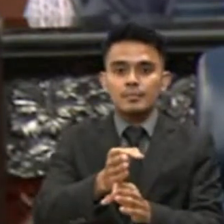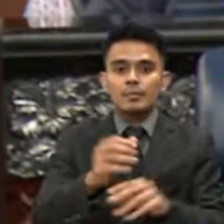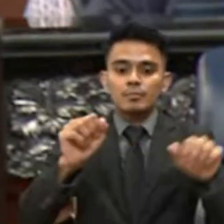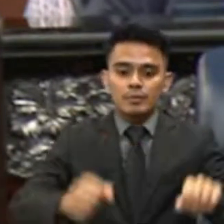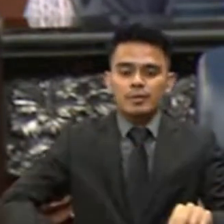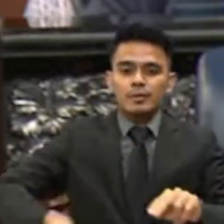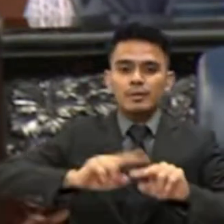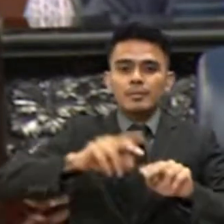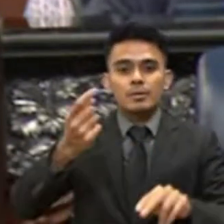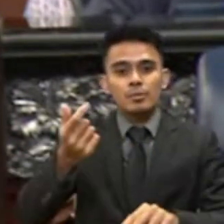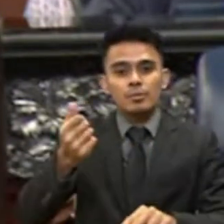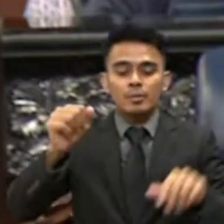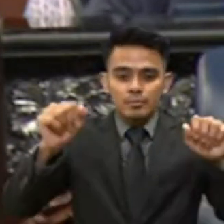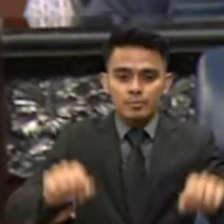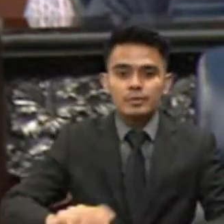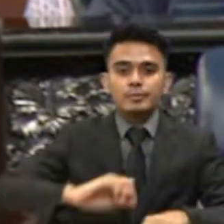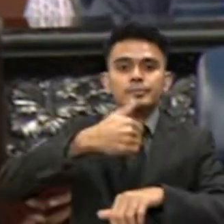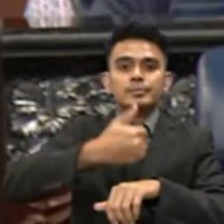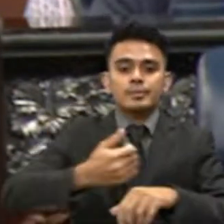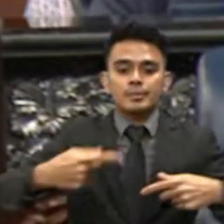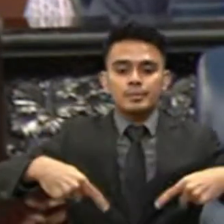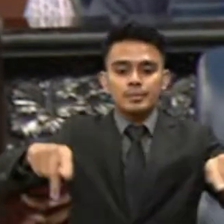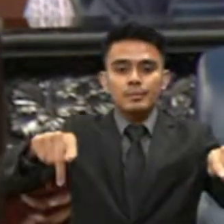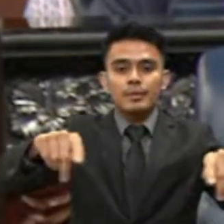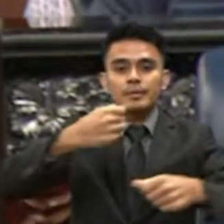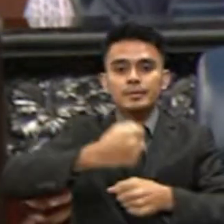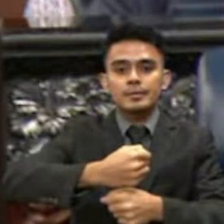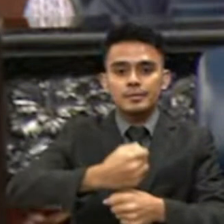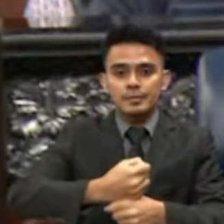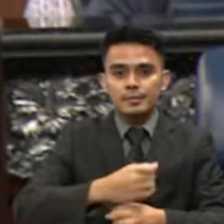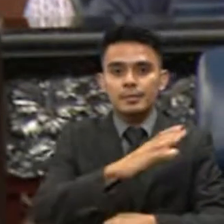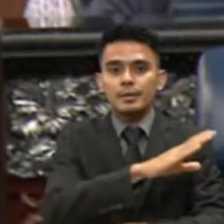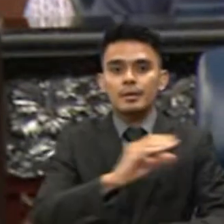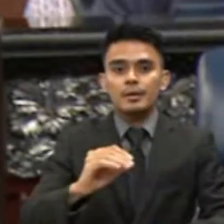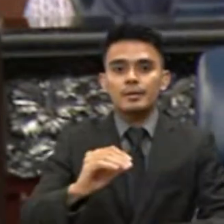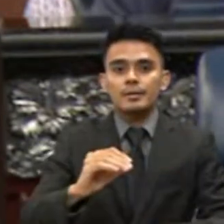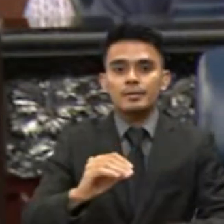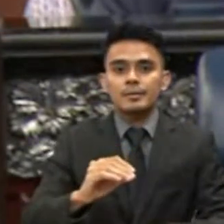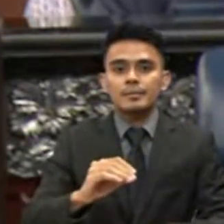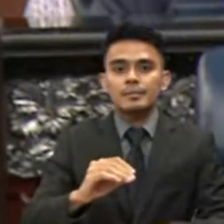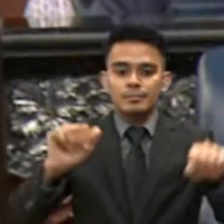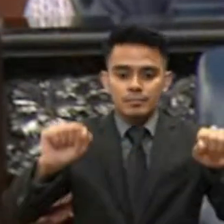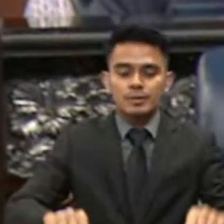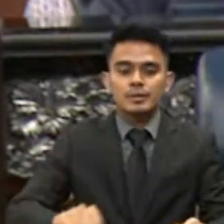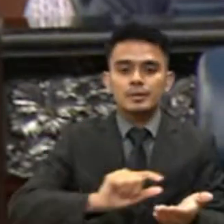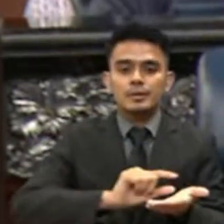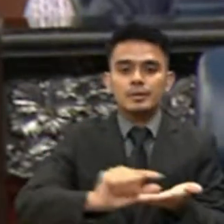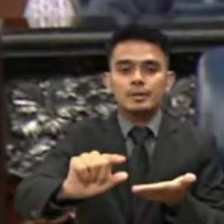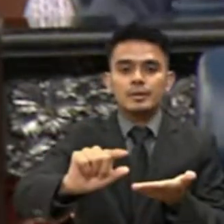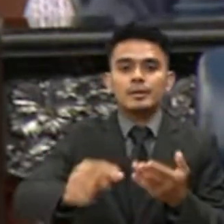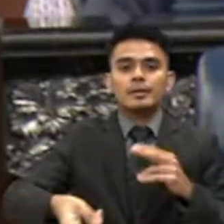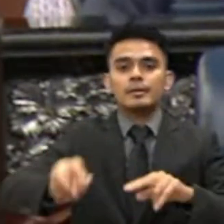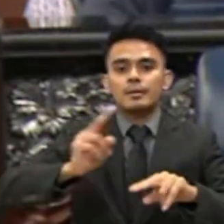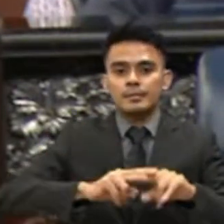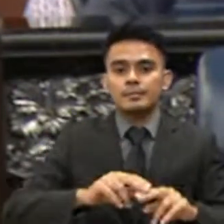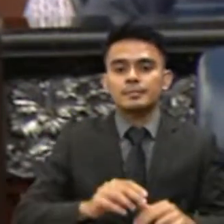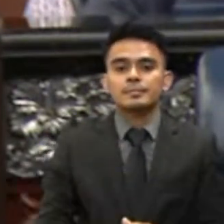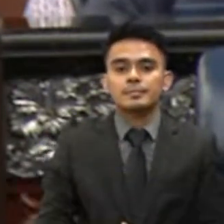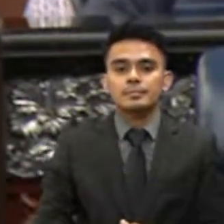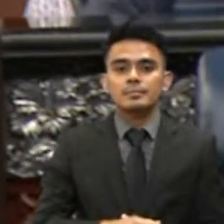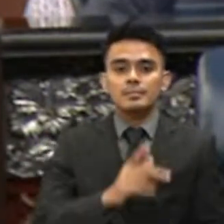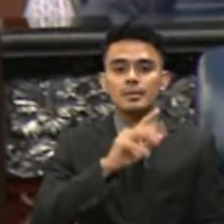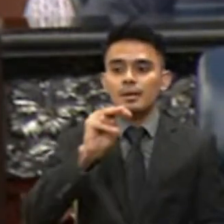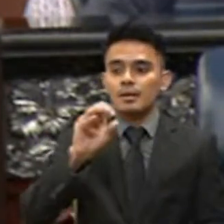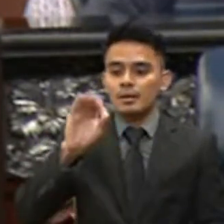tambah tinggi yang dapat mewujudkan peluang pekerjaan juga berpendapatan tinggi kemudian keuangan sedang merangka